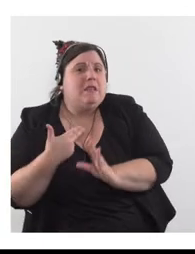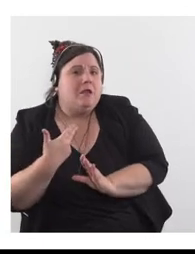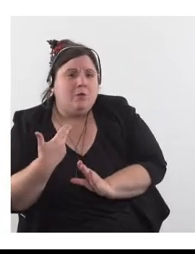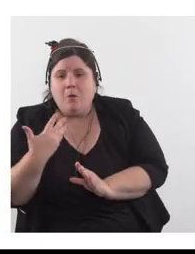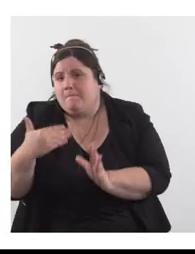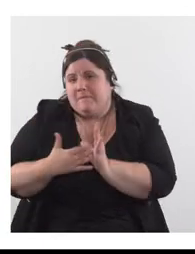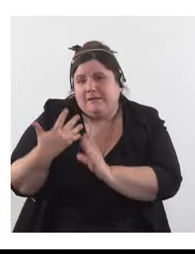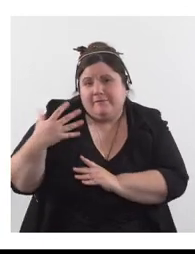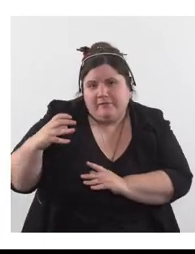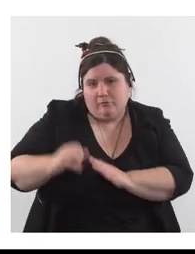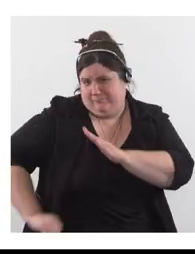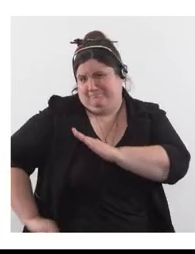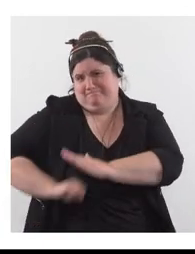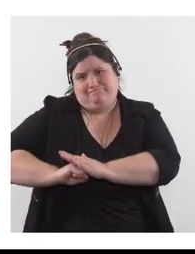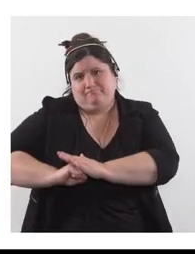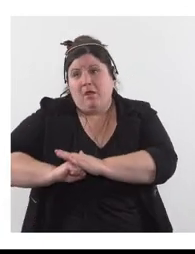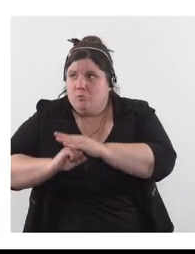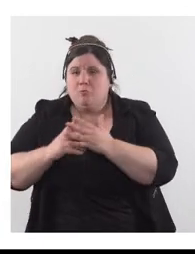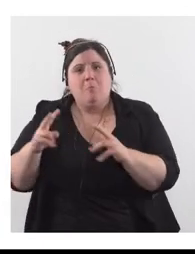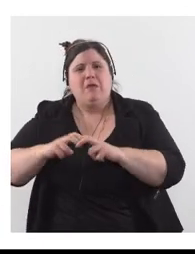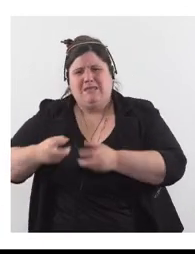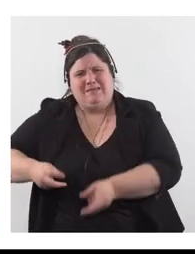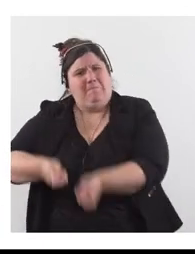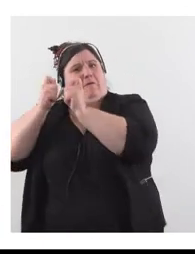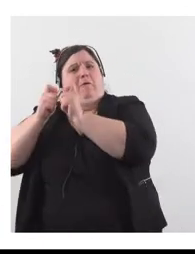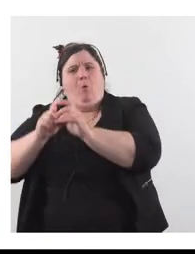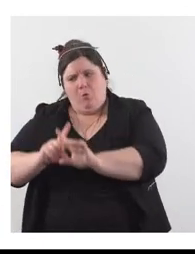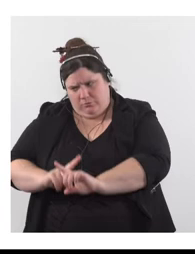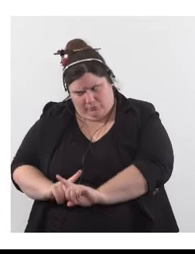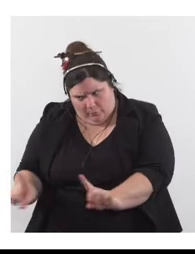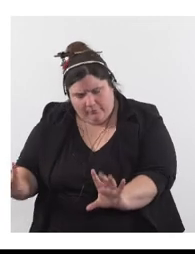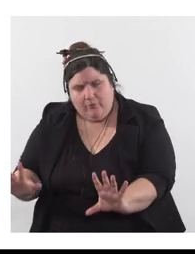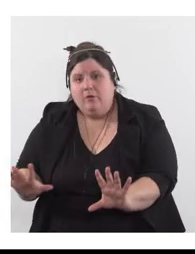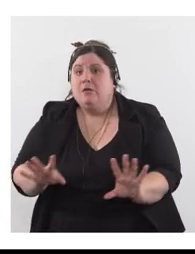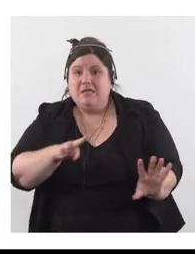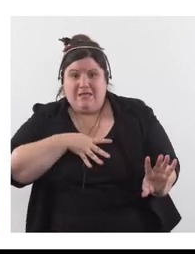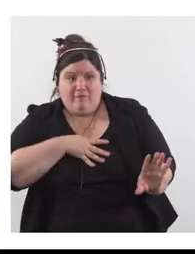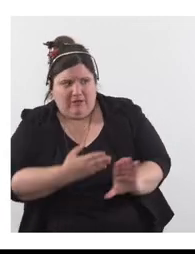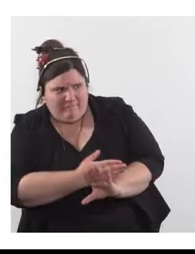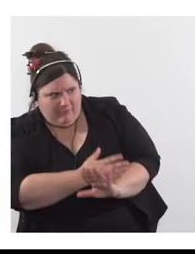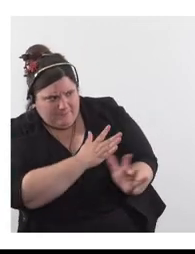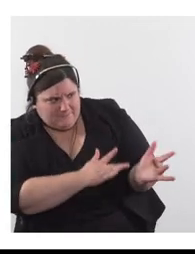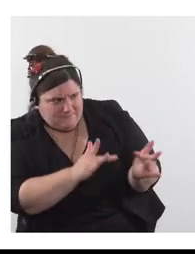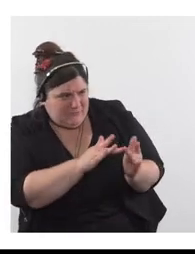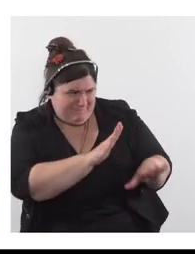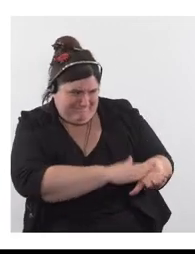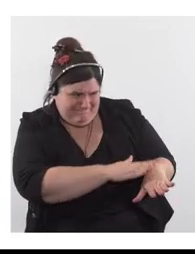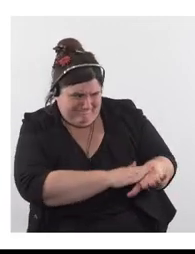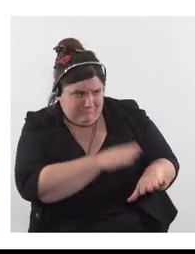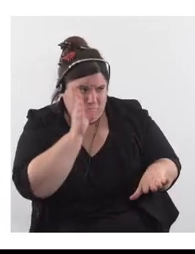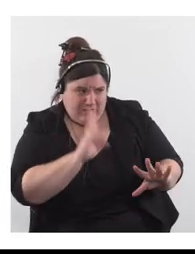avoir une explosion. Et on négocie avec les avocats en disant, écoutez, nous demandons, et là, nous